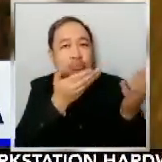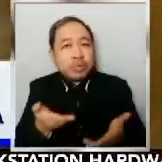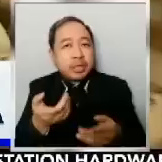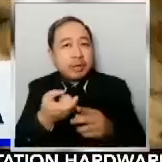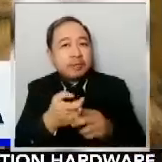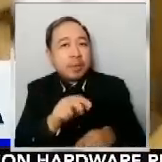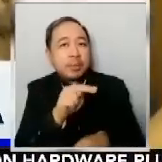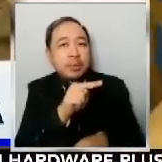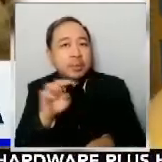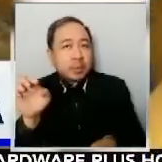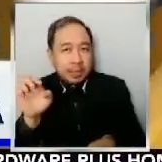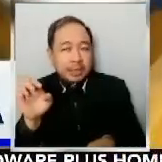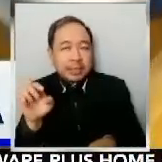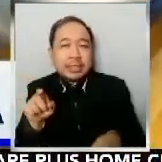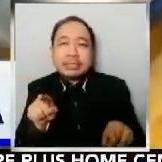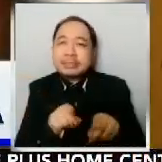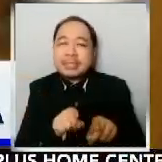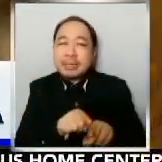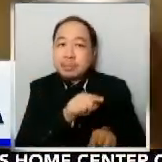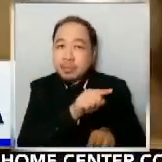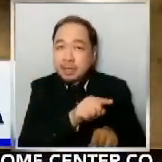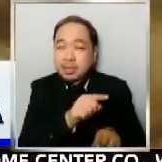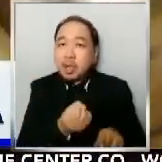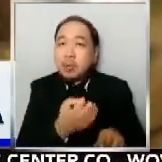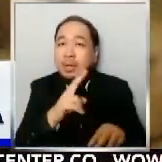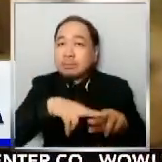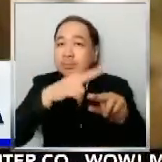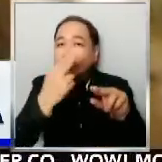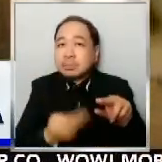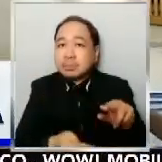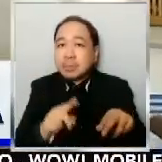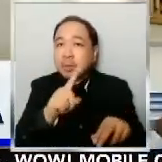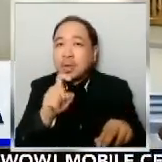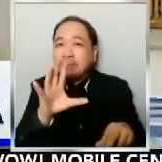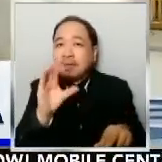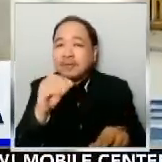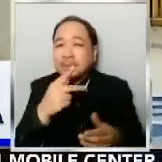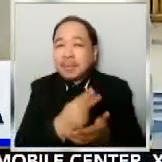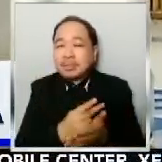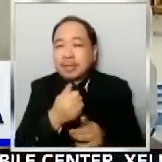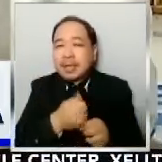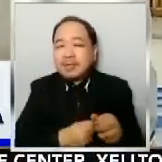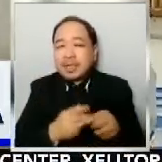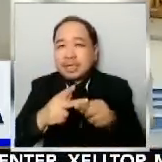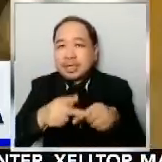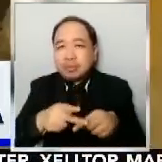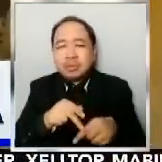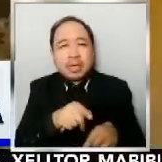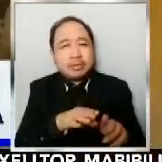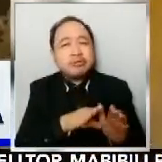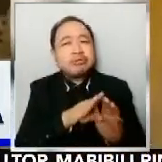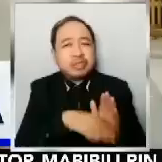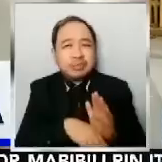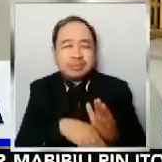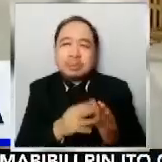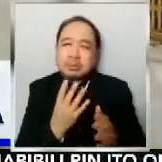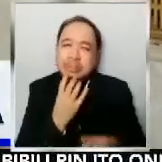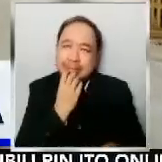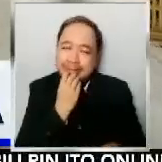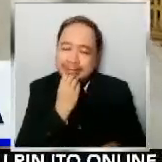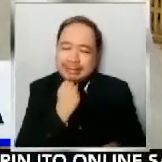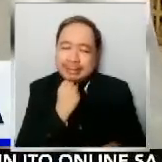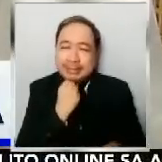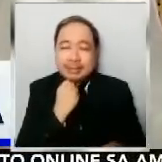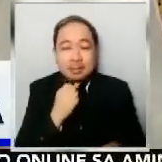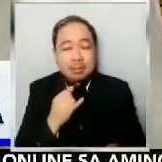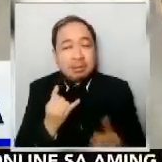presyo dito na bumaba pa sa 150 pesos per kilo. Mura nga po, sayang din po yung matitipid. Para makaano naman po